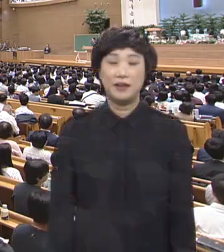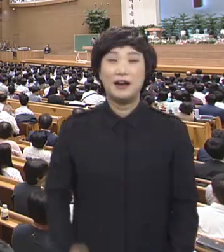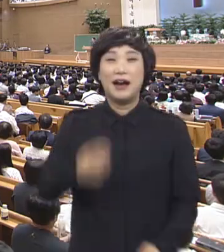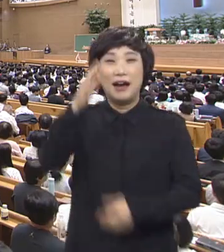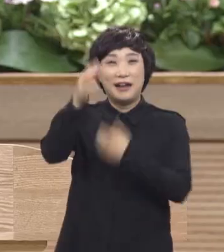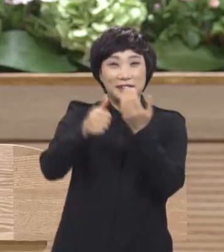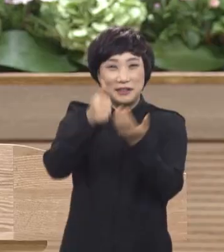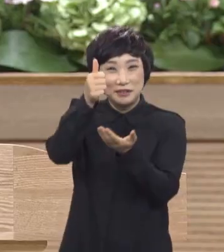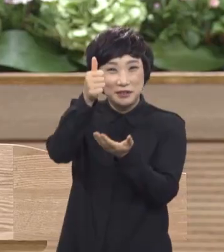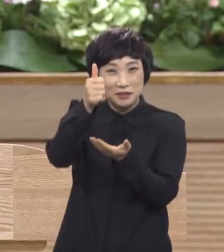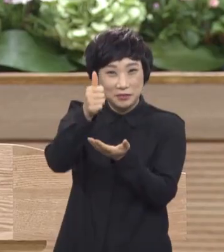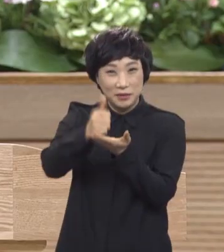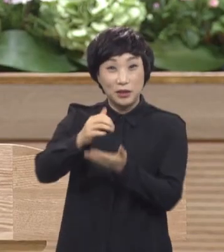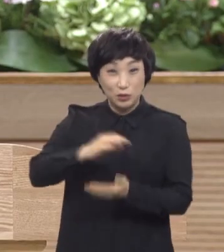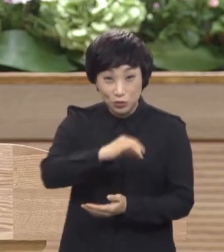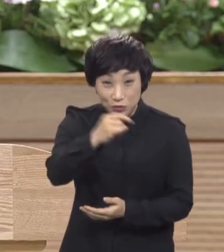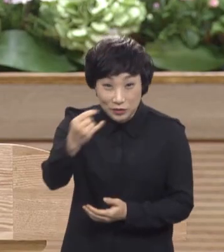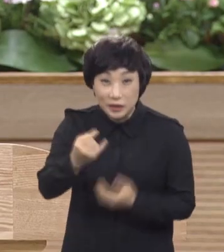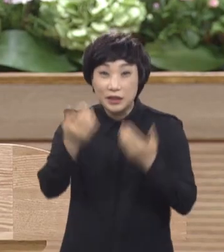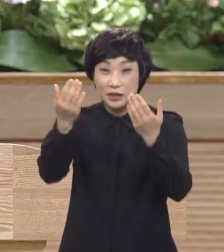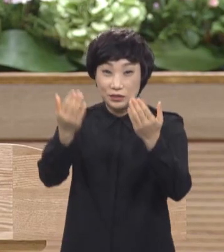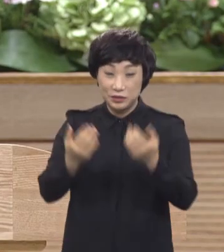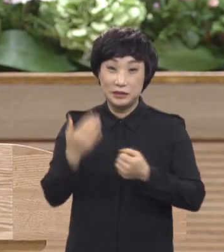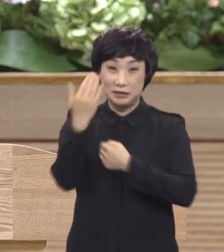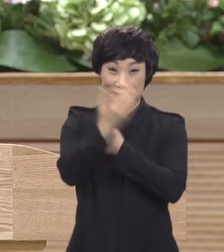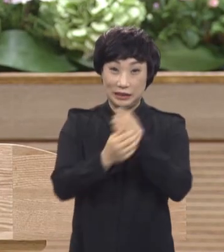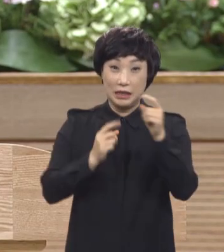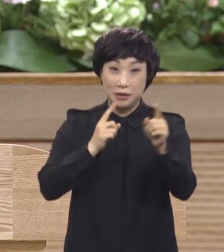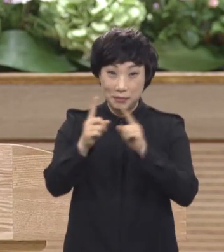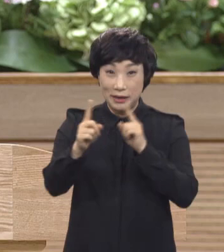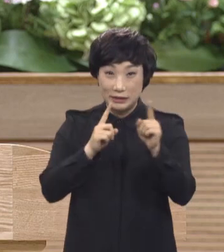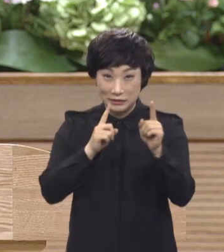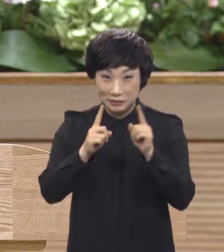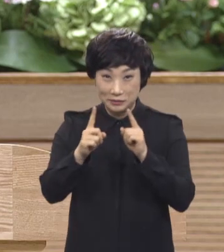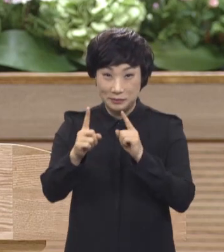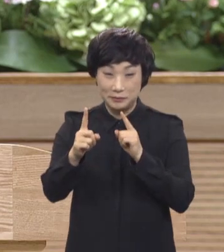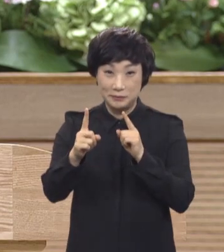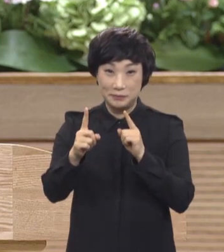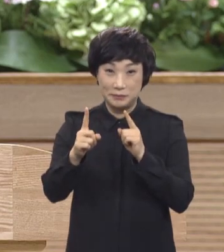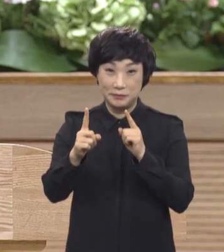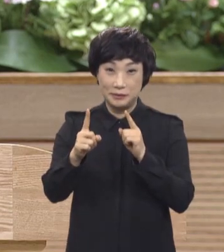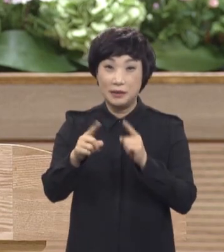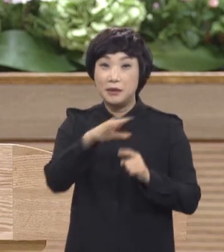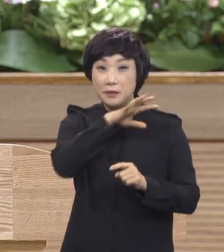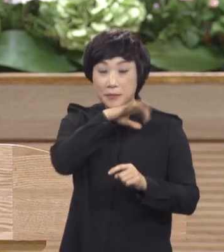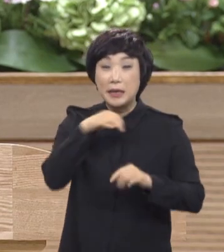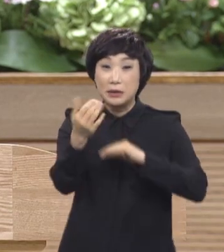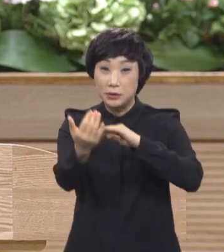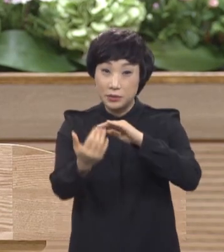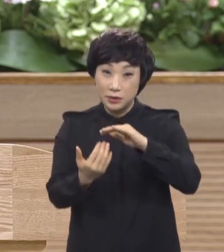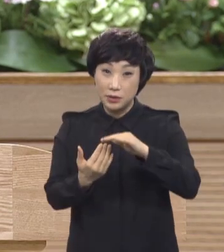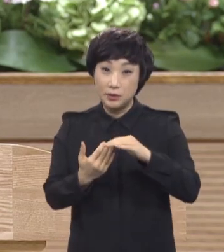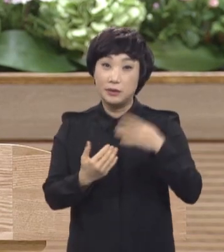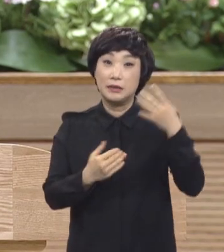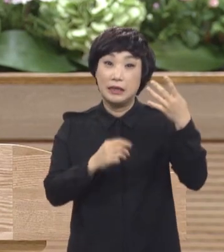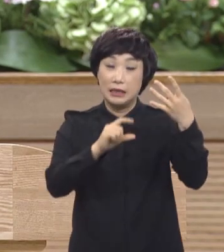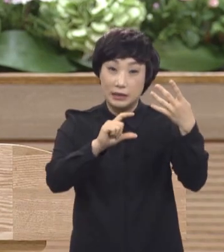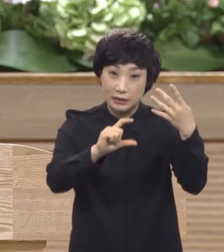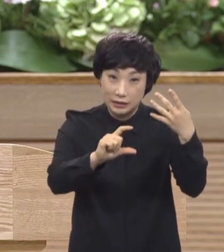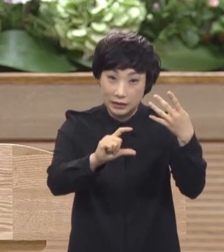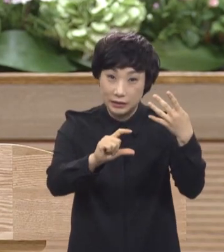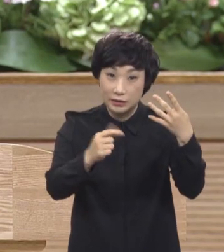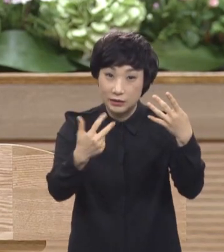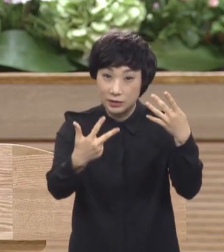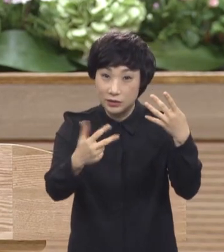하나님께서 우리에게 주실 은혜의 말 뜸은 베드루 전서 4장